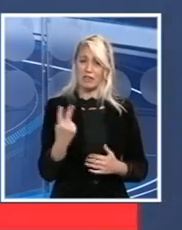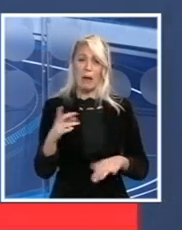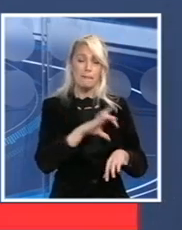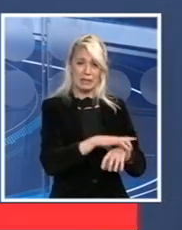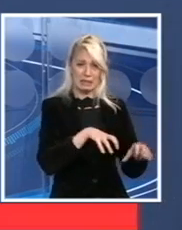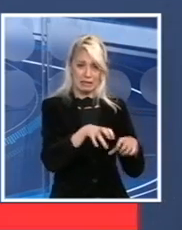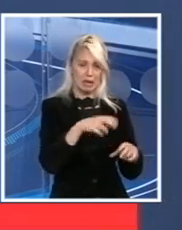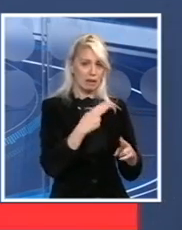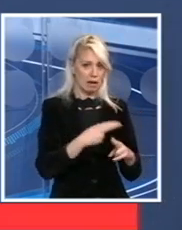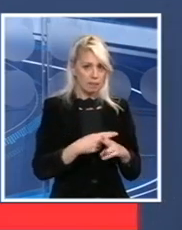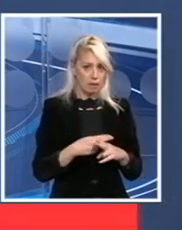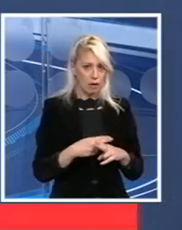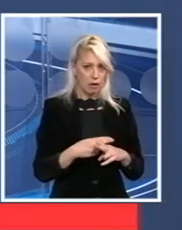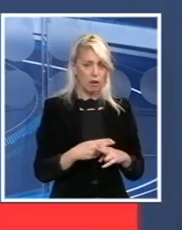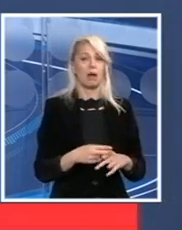tako?